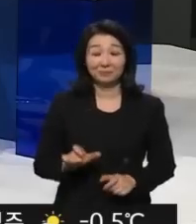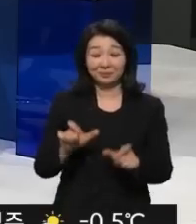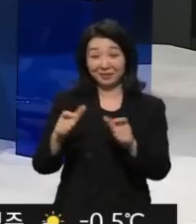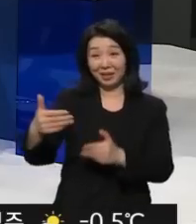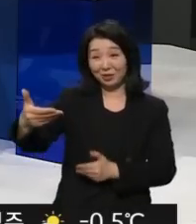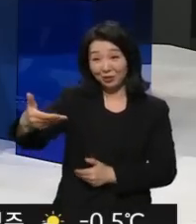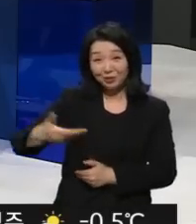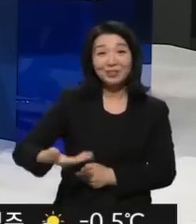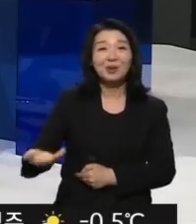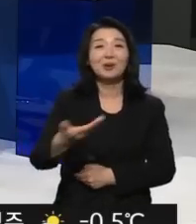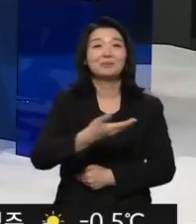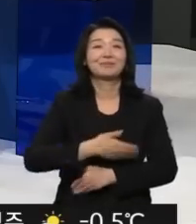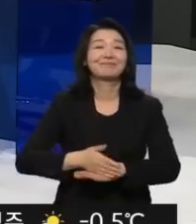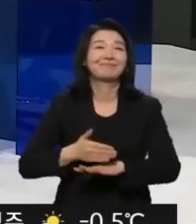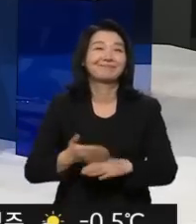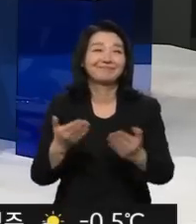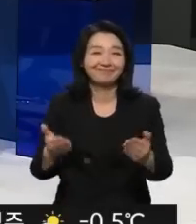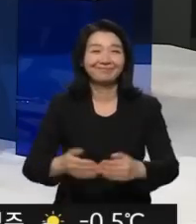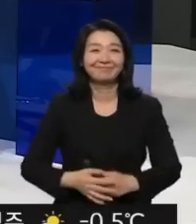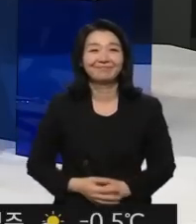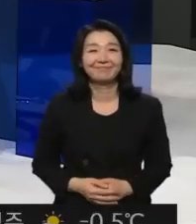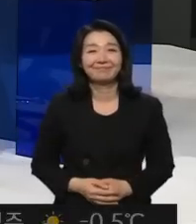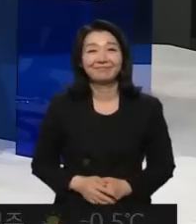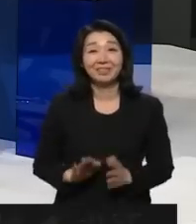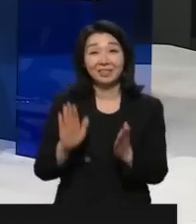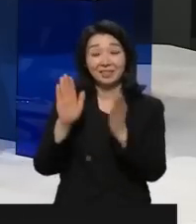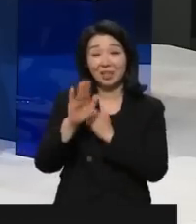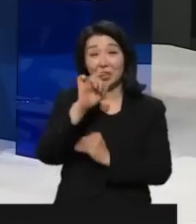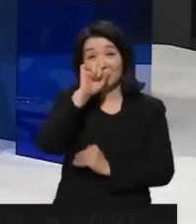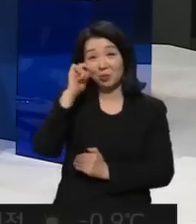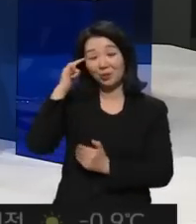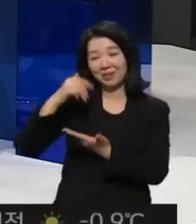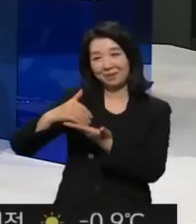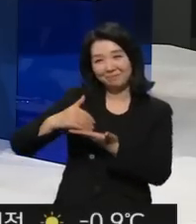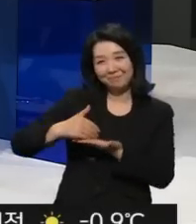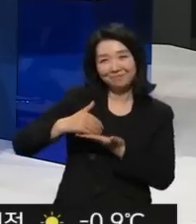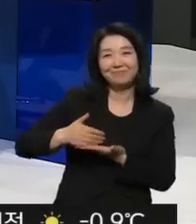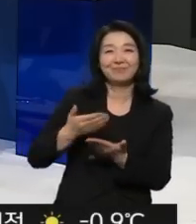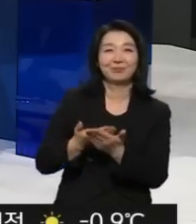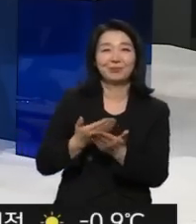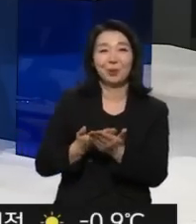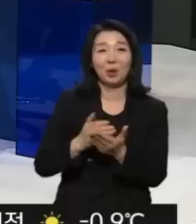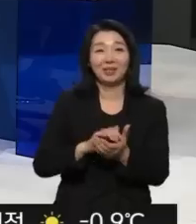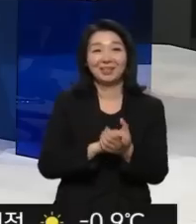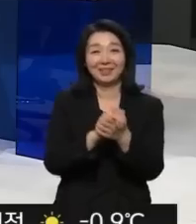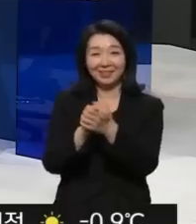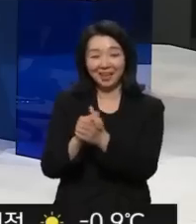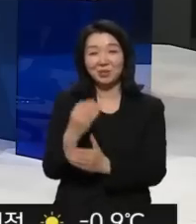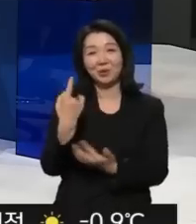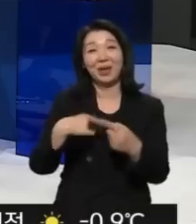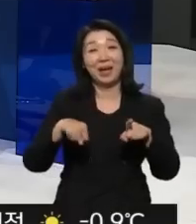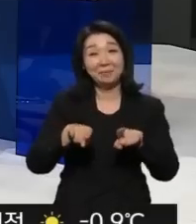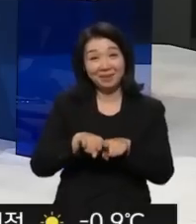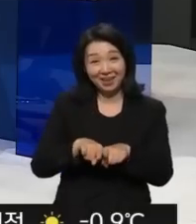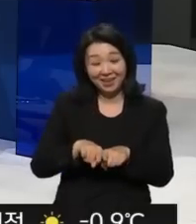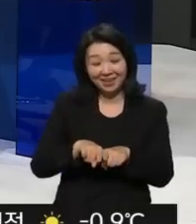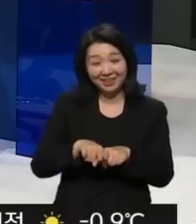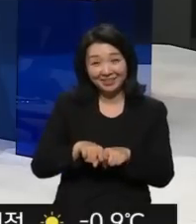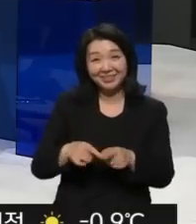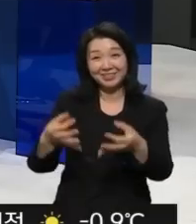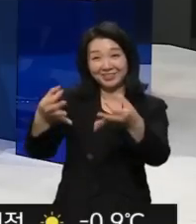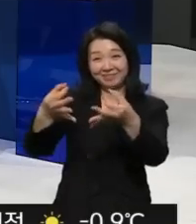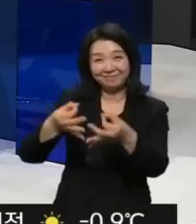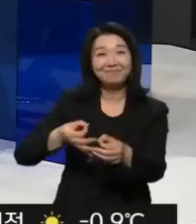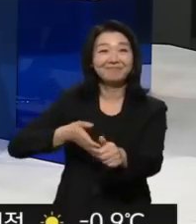보내주신 정의원분들 모두 고맙습니다. 이 시간 이후로도 좋은 의견 많이 많이 보내주시고요. 저희 다정회와